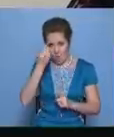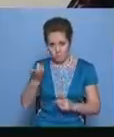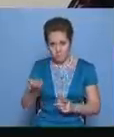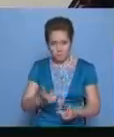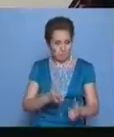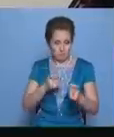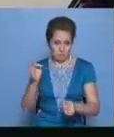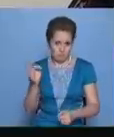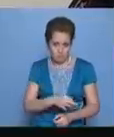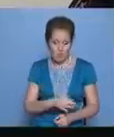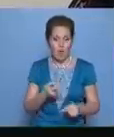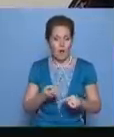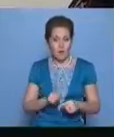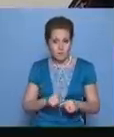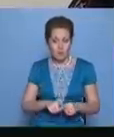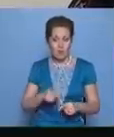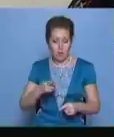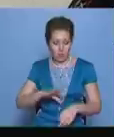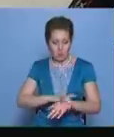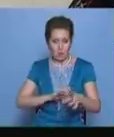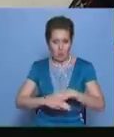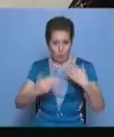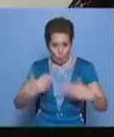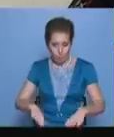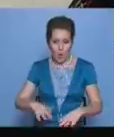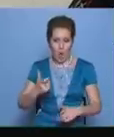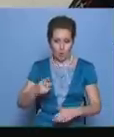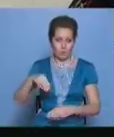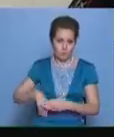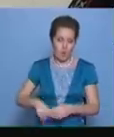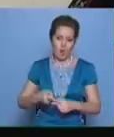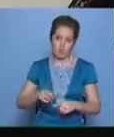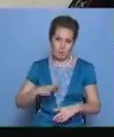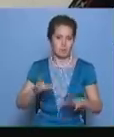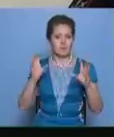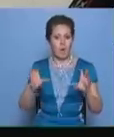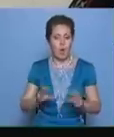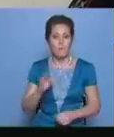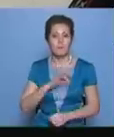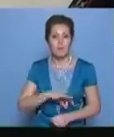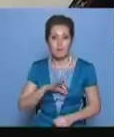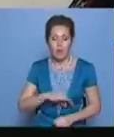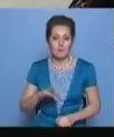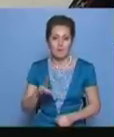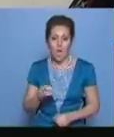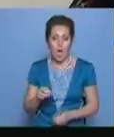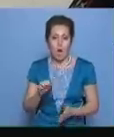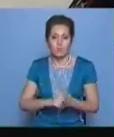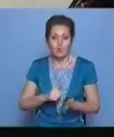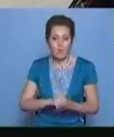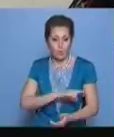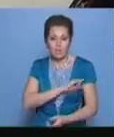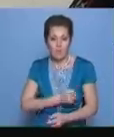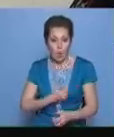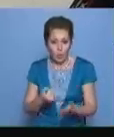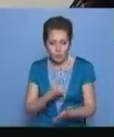применили оружие при задержании, когда он обнажил свое оружие, это было бы законом. А применять необоснованную силу после задержания